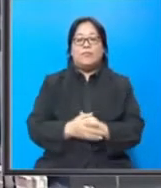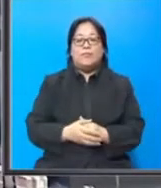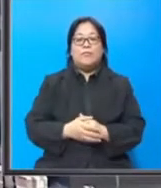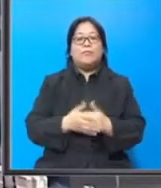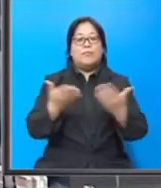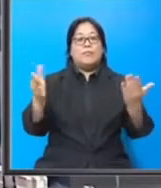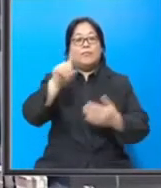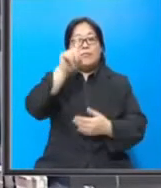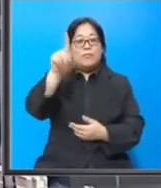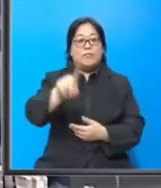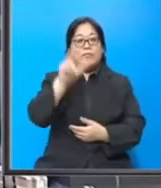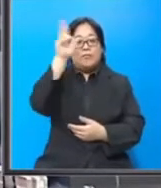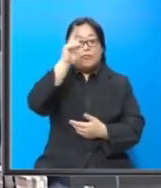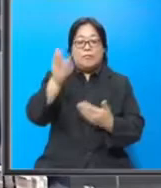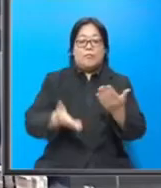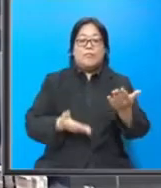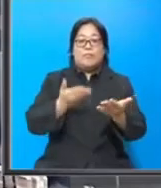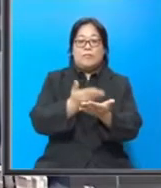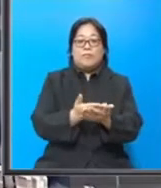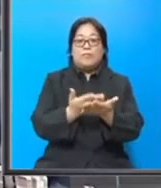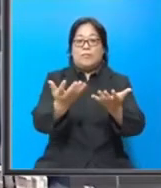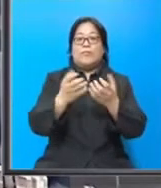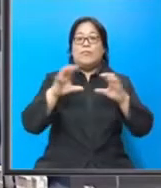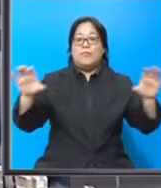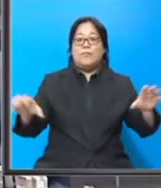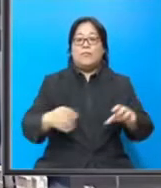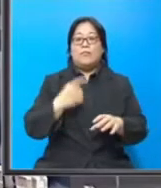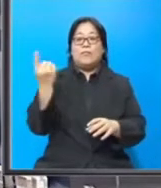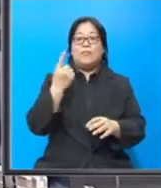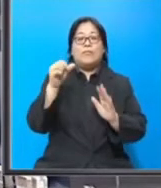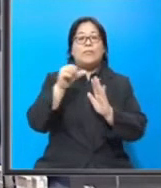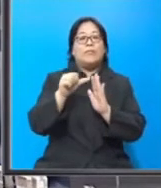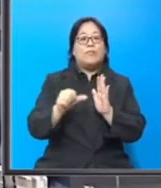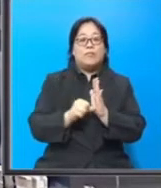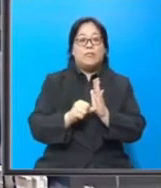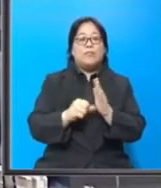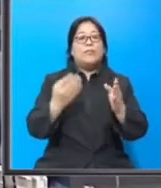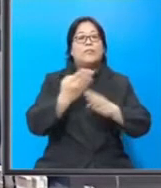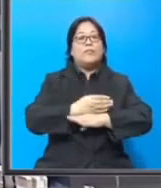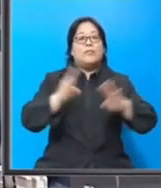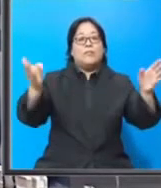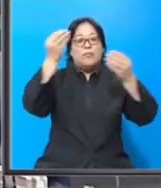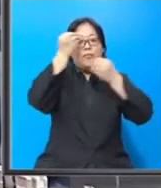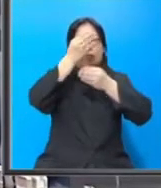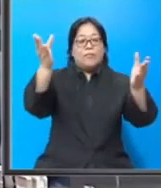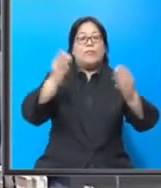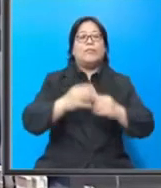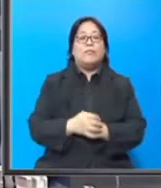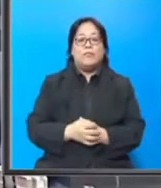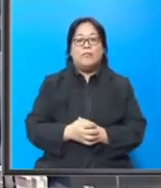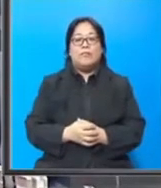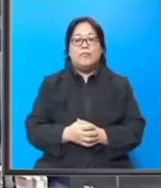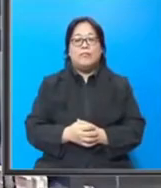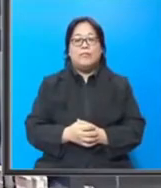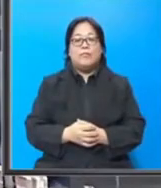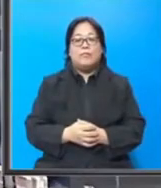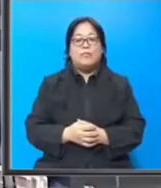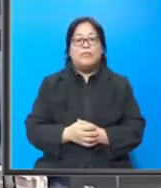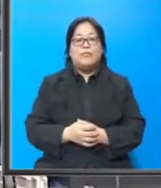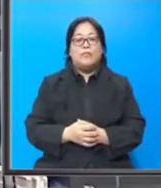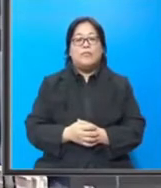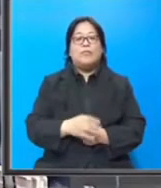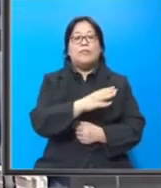Adakah kerajaan bercadang untuk melaksanakan satu Akta Kebebasan Maklumat atau Freedom of Information Act ya, dengan